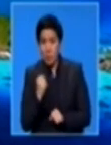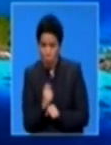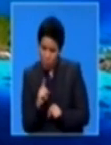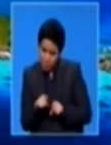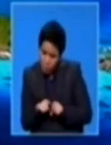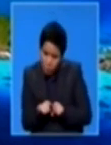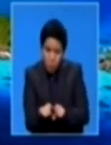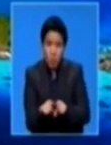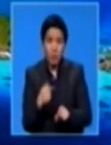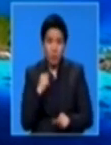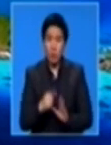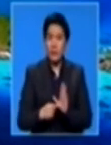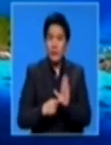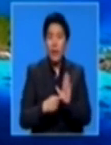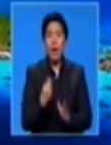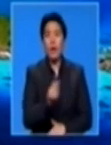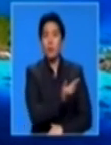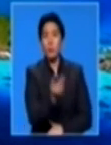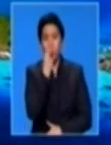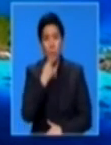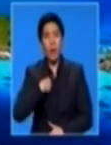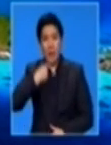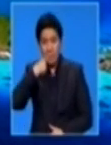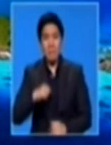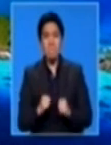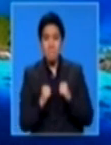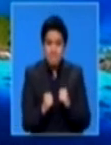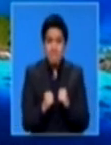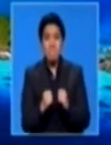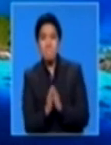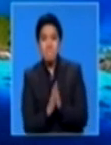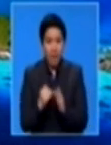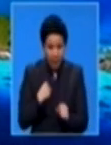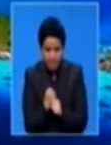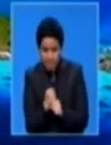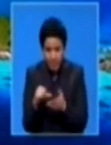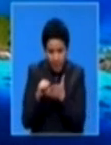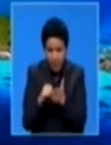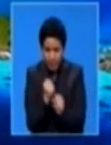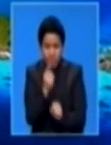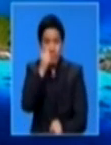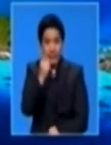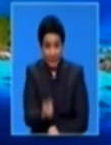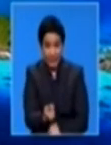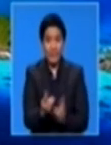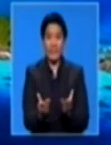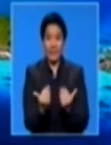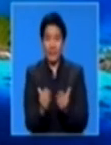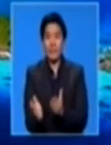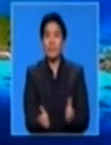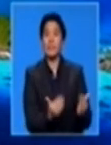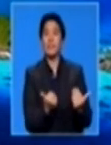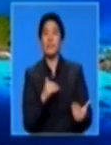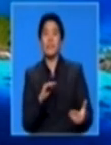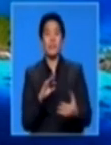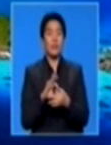เพียงแต่ว่าผมอยากให้แสดงเขาเห็นว่าเรามีความพยายามอย่างยิ่งยวดมีเจตนารมณ์ในการแก้ปัญหาอย่างแท้จริงนะครับในส่วนของการ